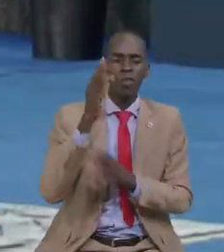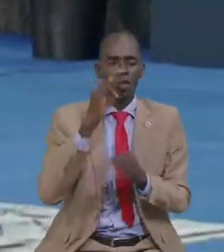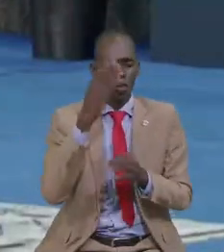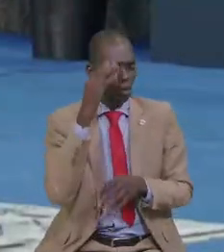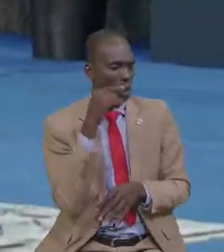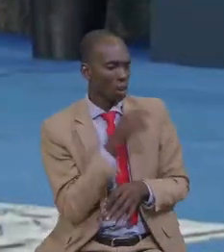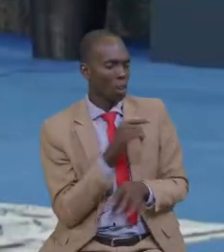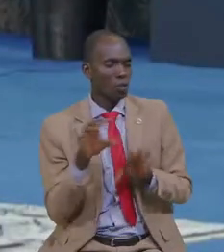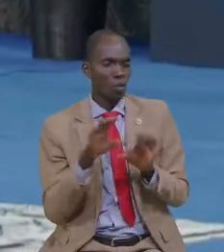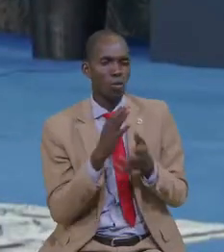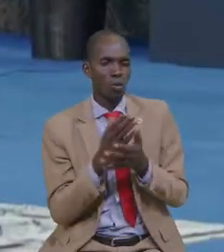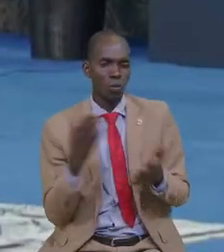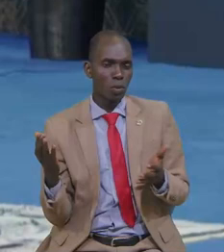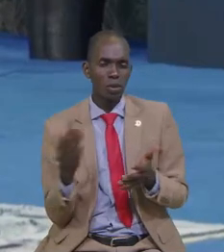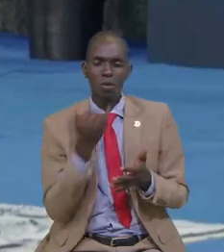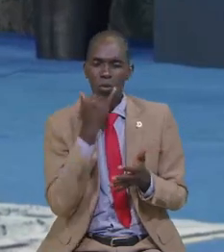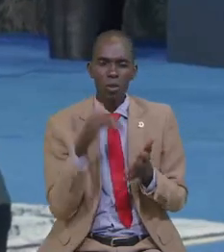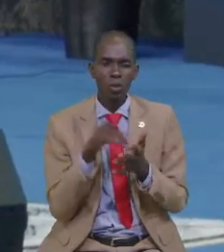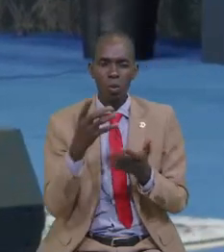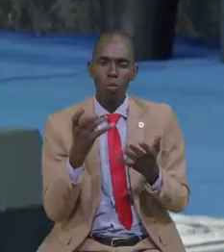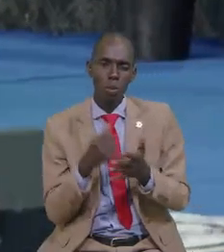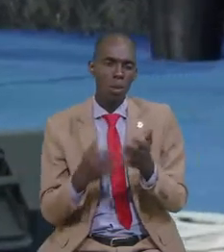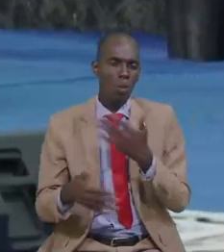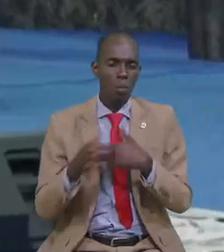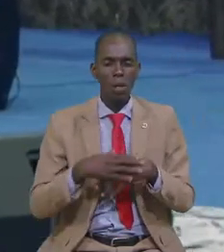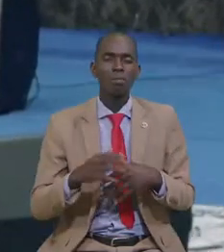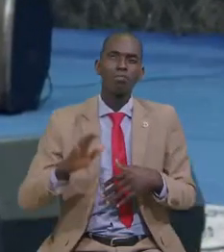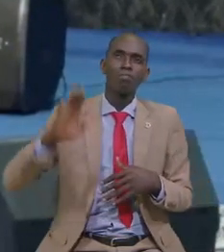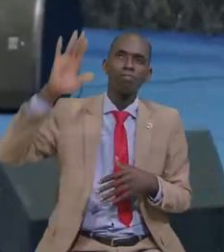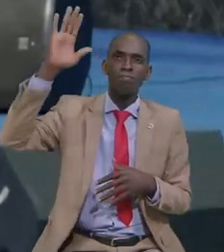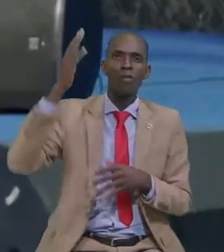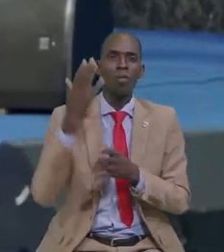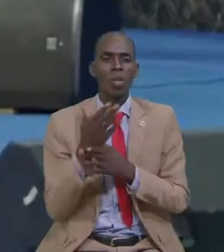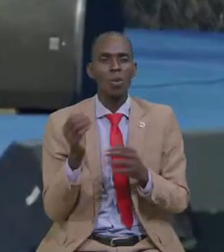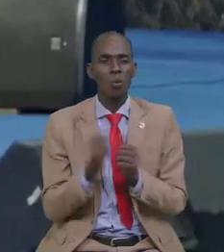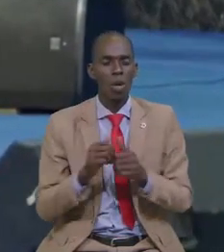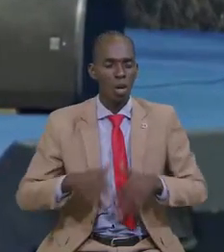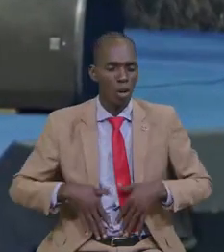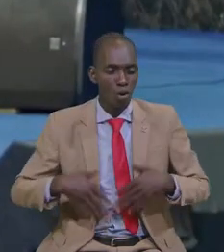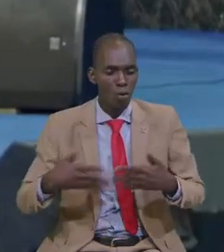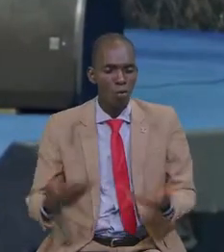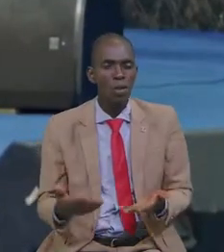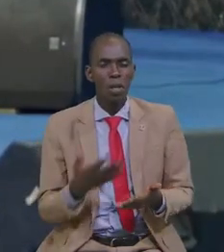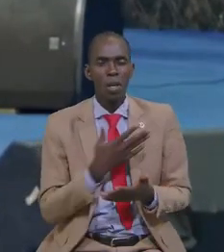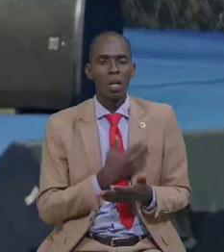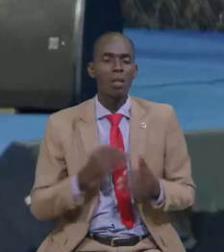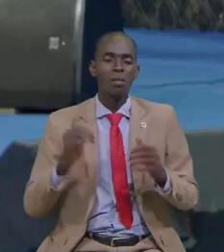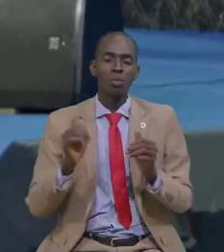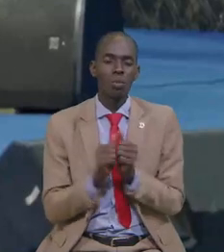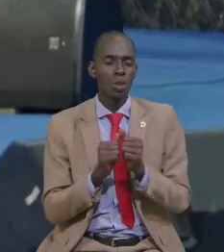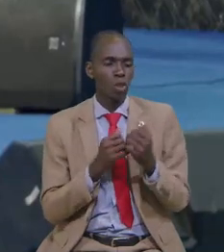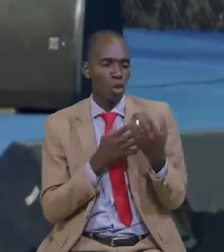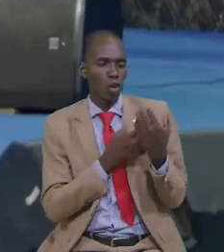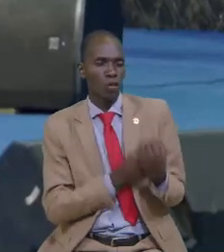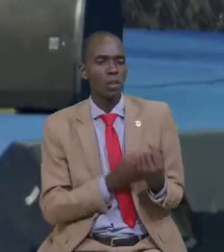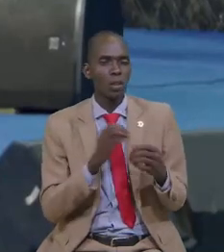sais qu'il a fait ceci pour toi, et tu veux cela, lève la main, tu lèves la main avec conviction, avec confession. Tu lèves